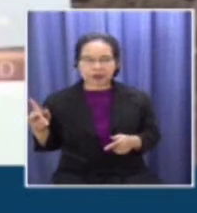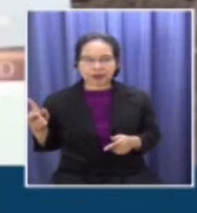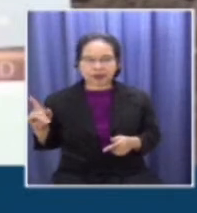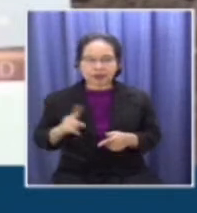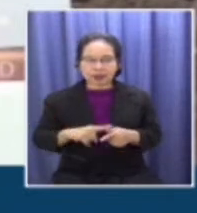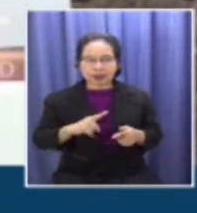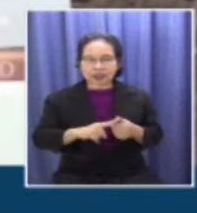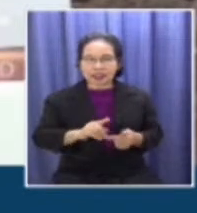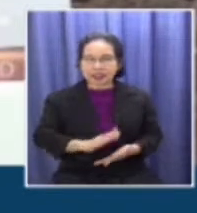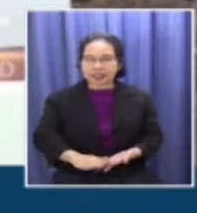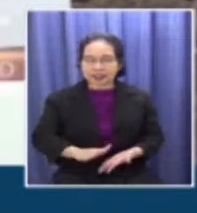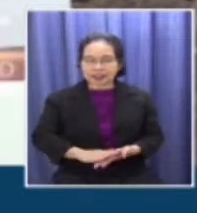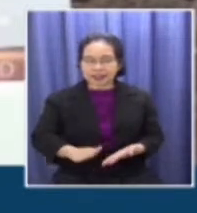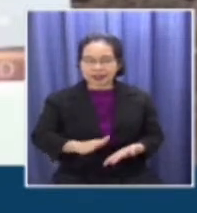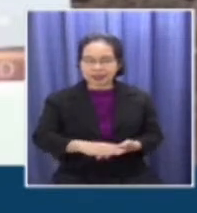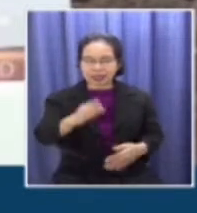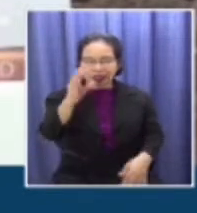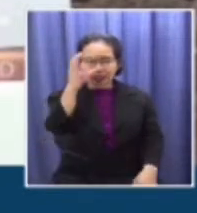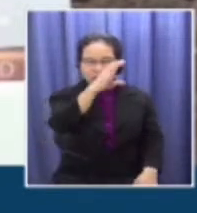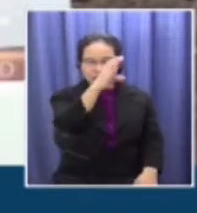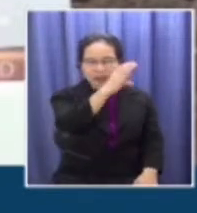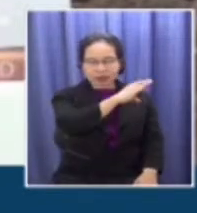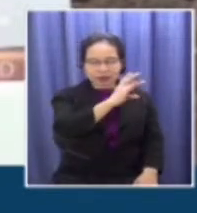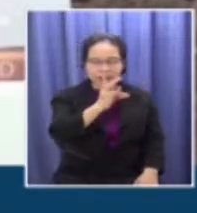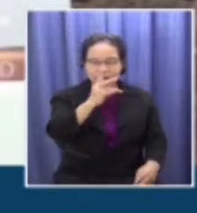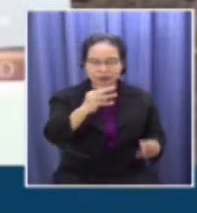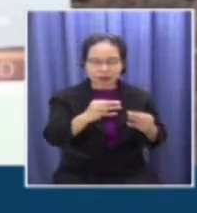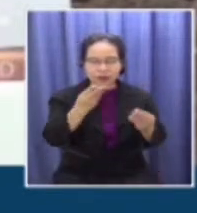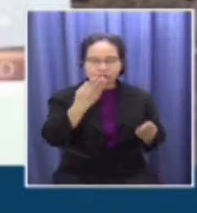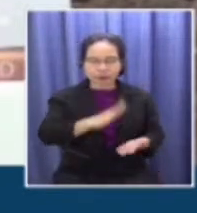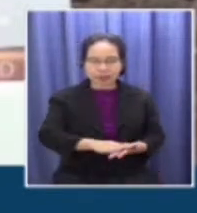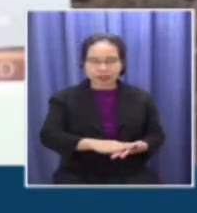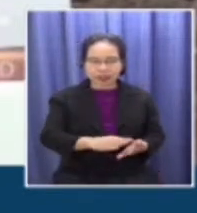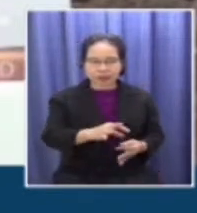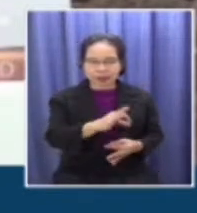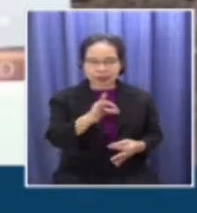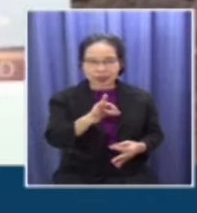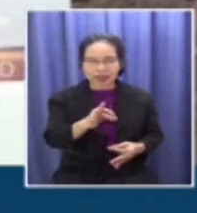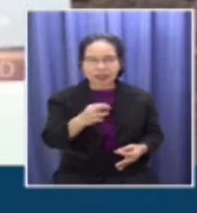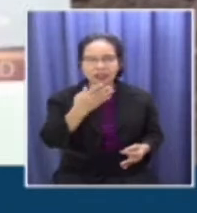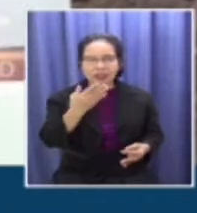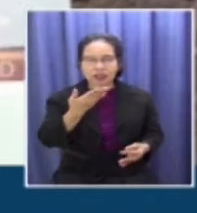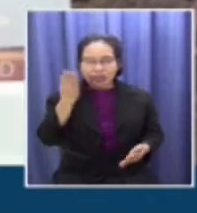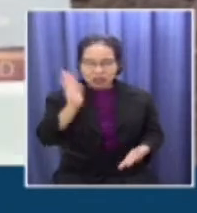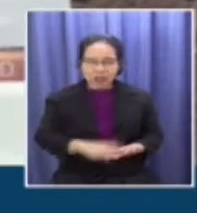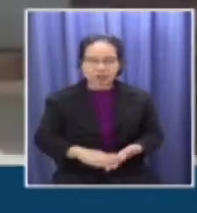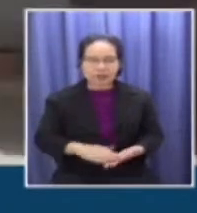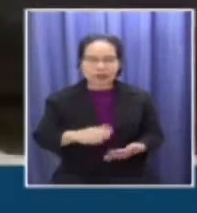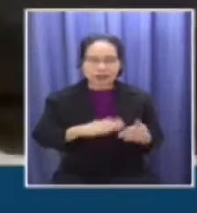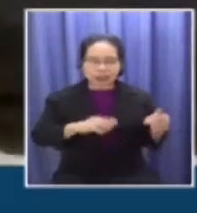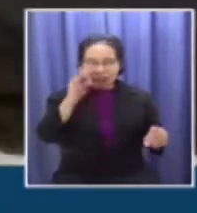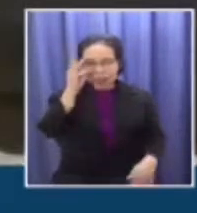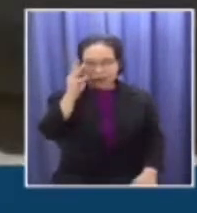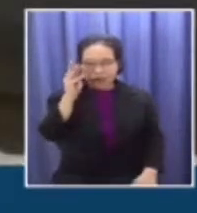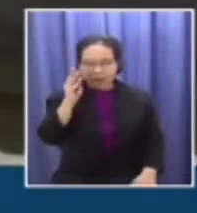nanso sɛ ahomane ne firi mu na wɔma ho kwan a ebetumi ya asane ya ba betena mu